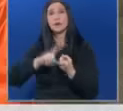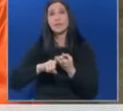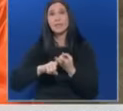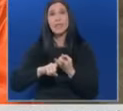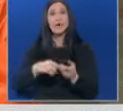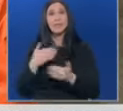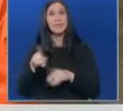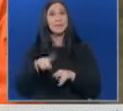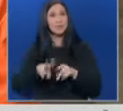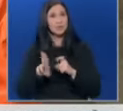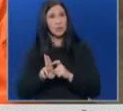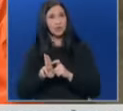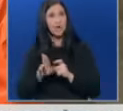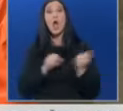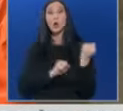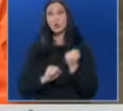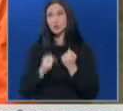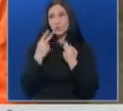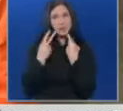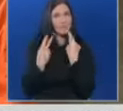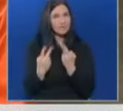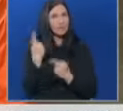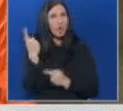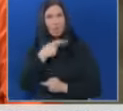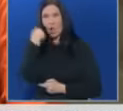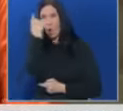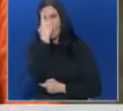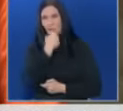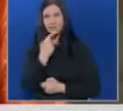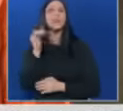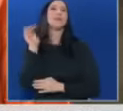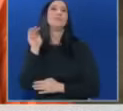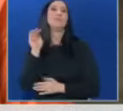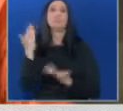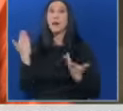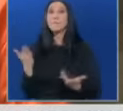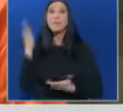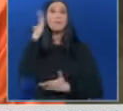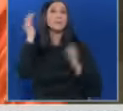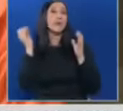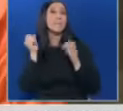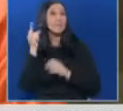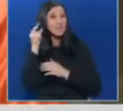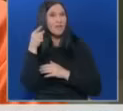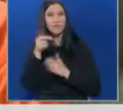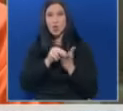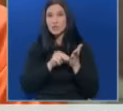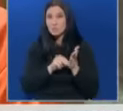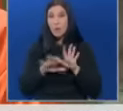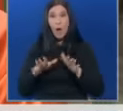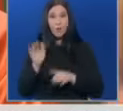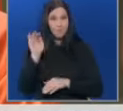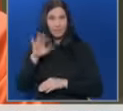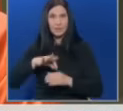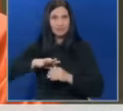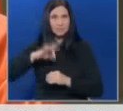Цонева. Конституцията предвижда едно лице да бъде министър-председател и в този смисъл, ако бъде